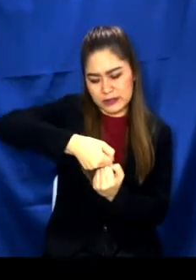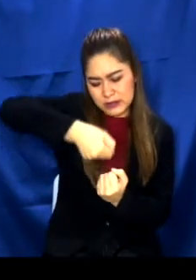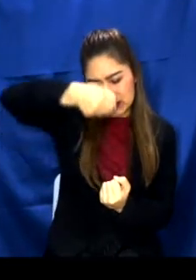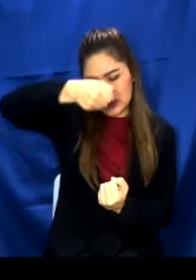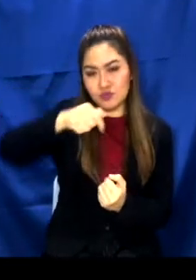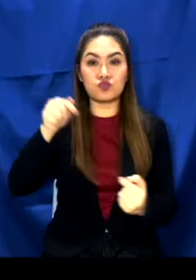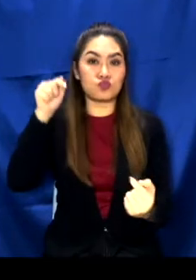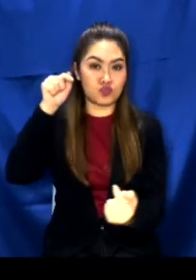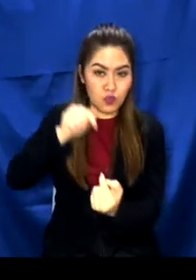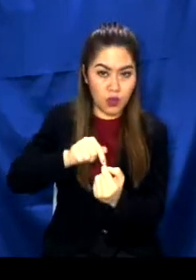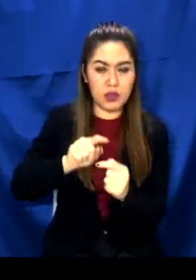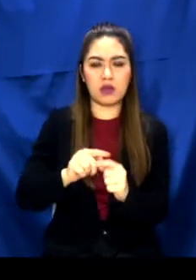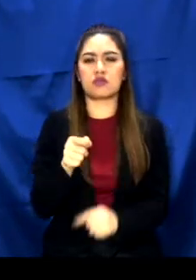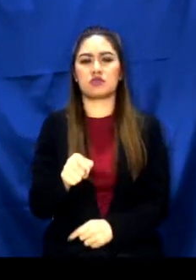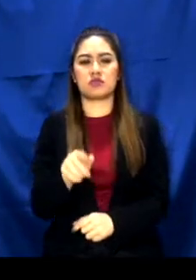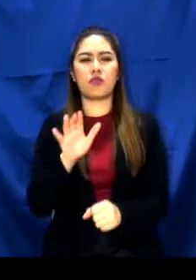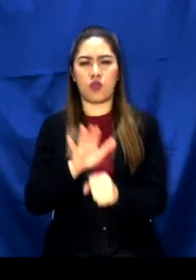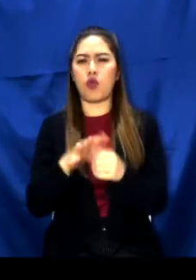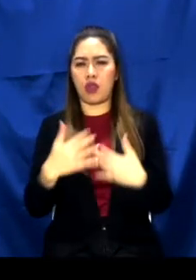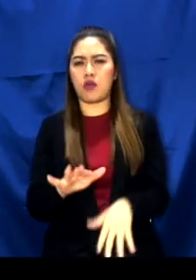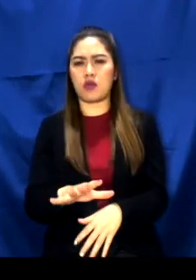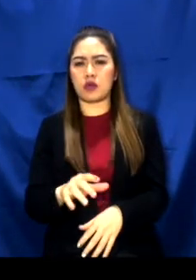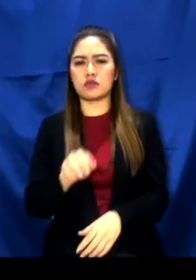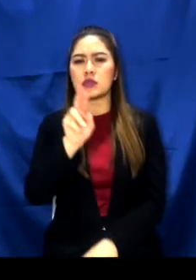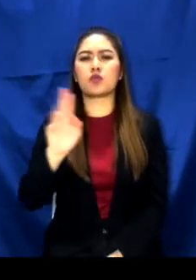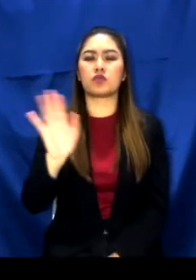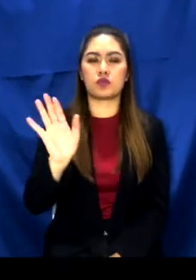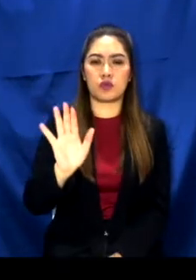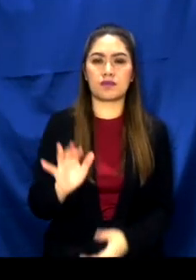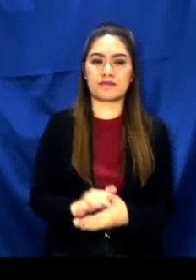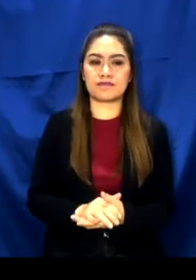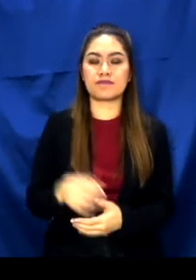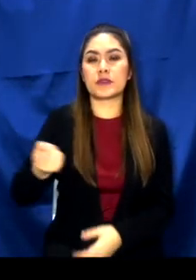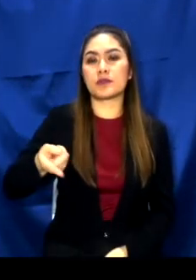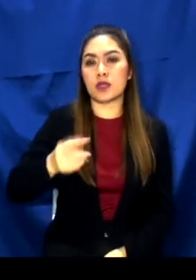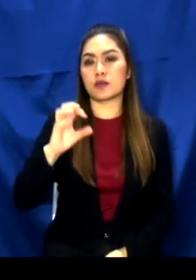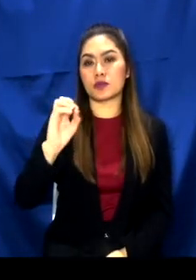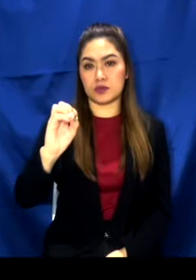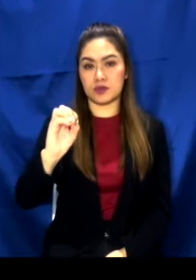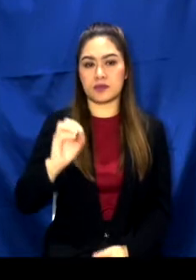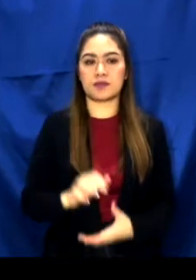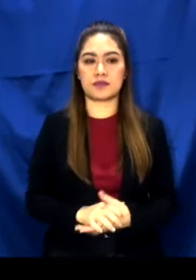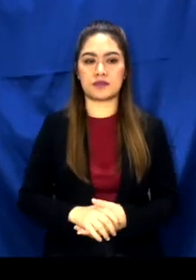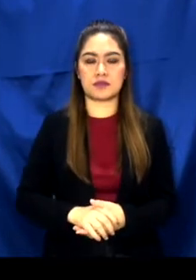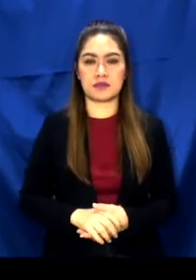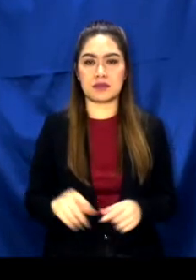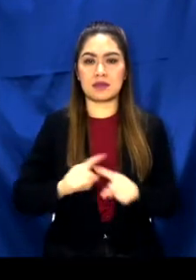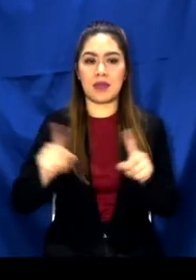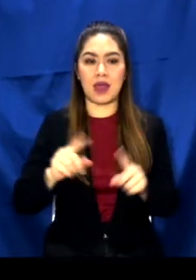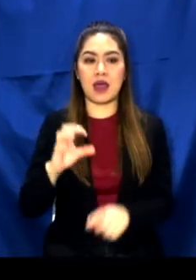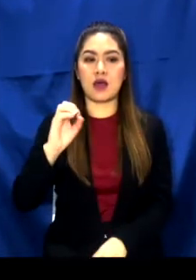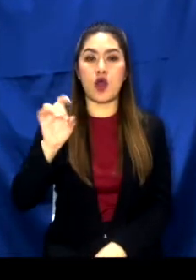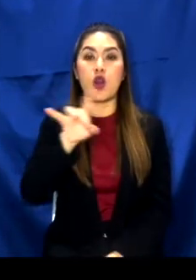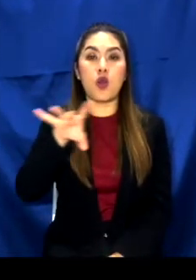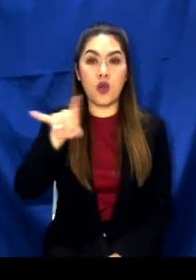ส่วนแต่อย่างเนี้ยมันพอดีของมันอยู่แล้วเราก็ไม่ต้องใช้นะคะแล้วก็ใส่ศูนย์เข้าไปโอ้ยไม่ใช่ใส่ศูนย์เราก็ใส่